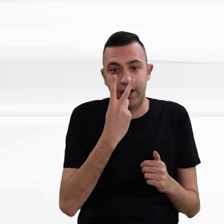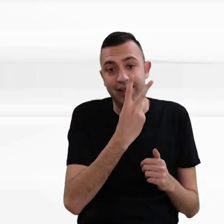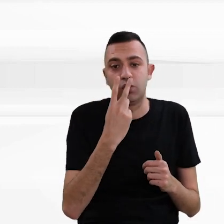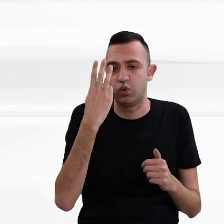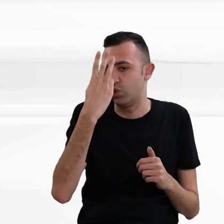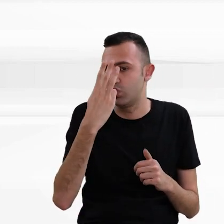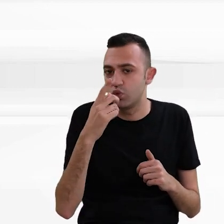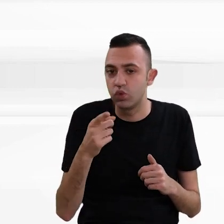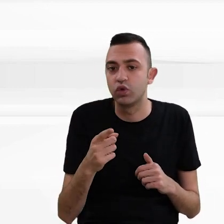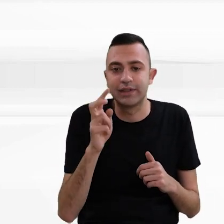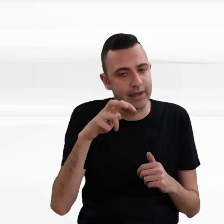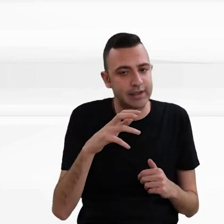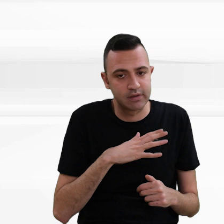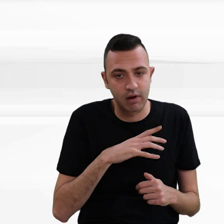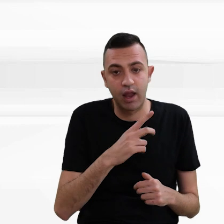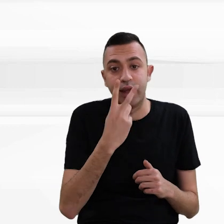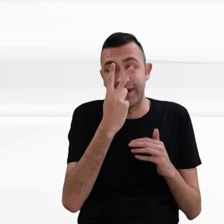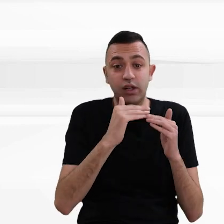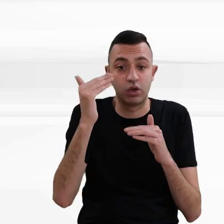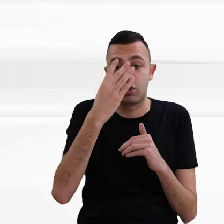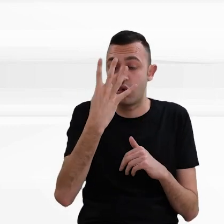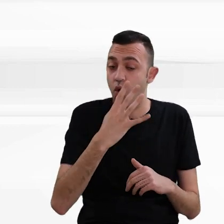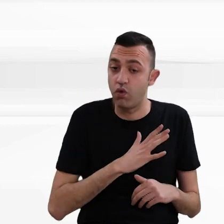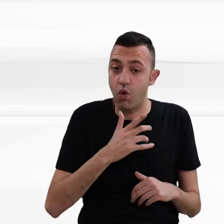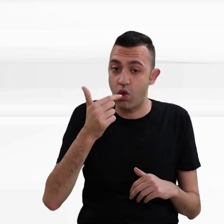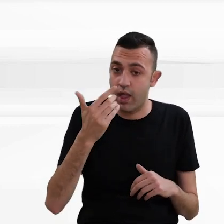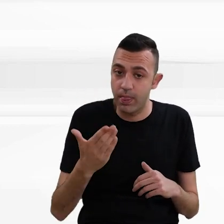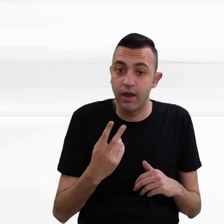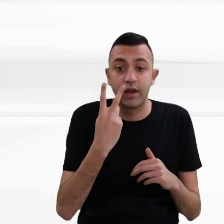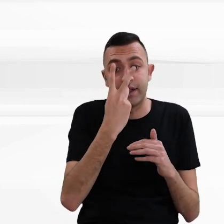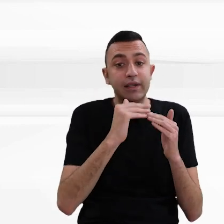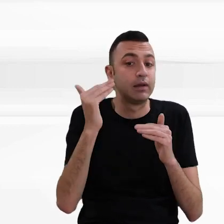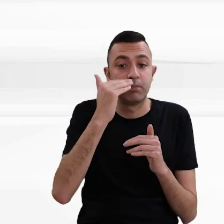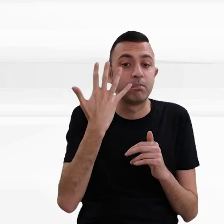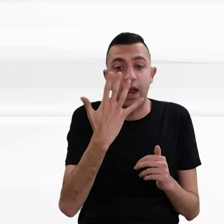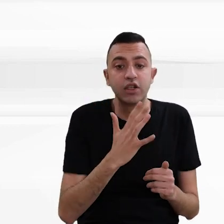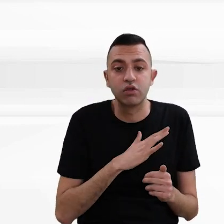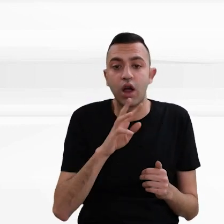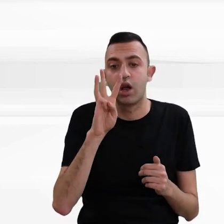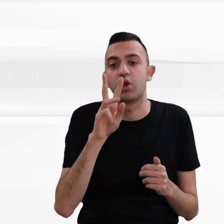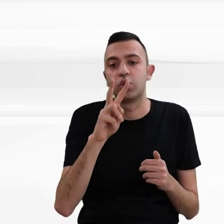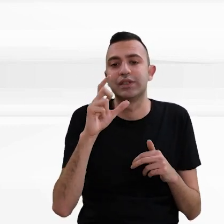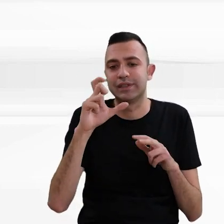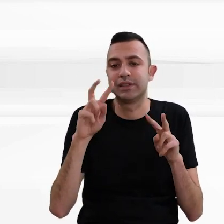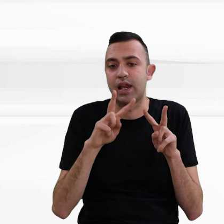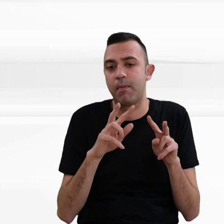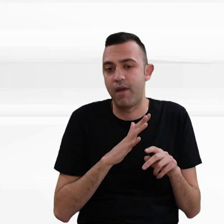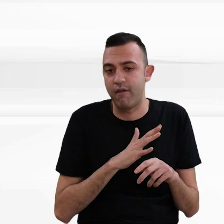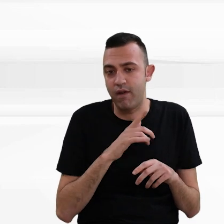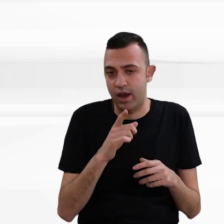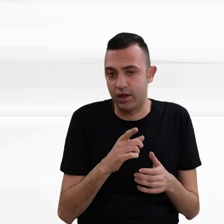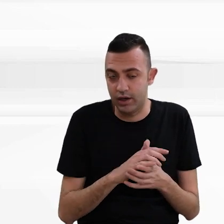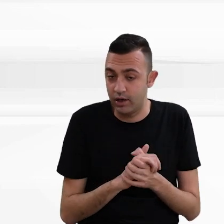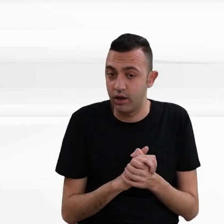için küpü 8 var 234 16 var 205 32 santimetre var